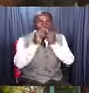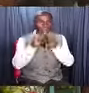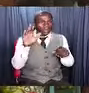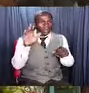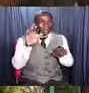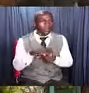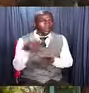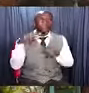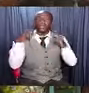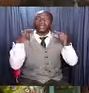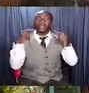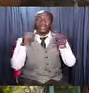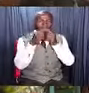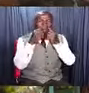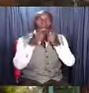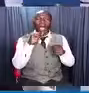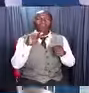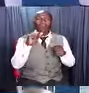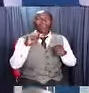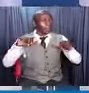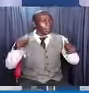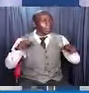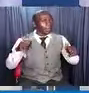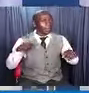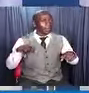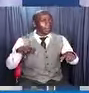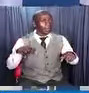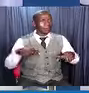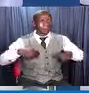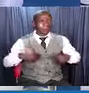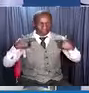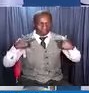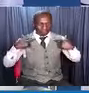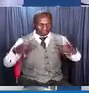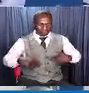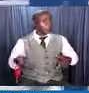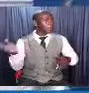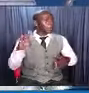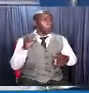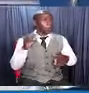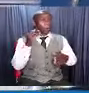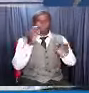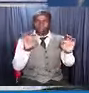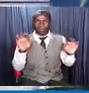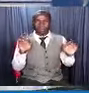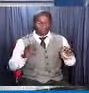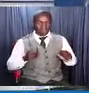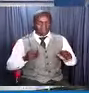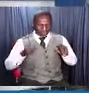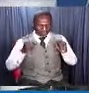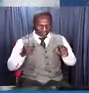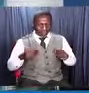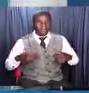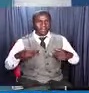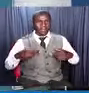Pasika. May God of our founder akubariki sana ni mzima mimi. I am okay right now. Hata sina haja ya kwenda nyumbani. And I don't need to go home. Ni nguvu tu